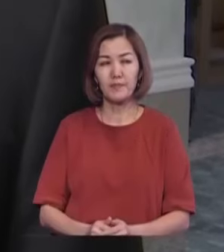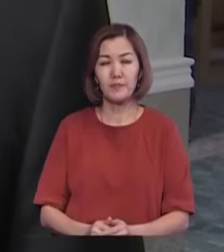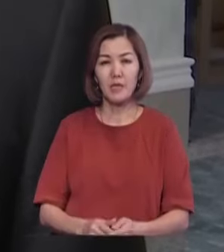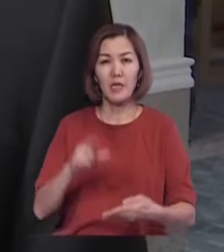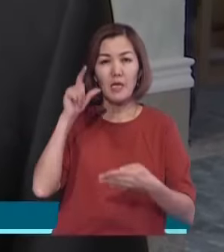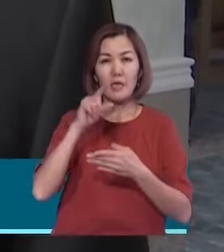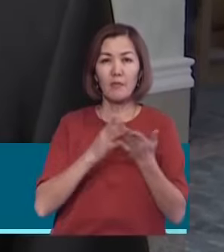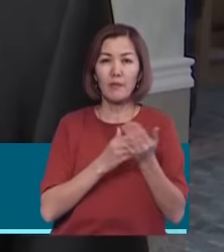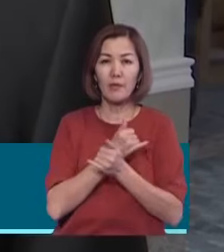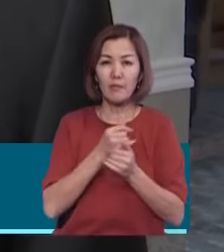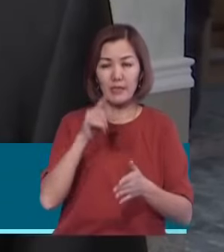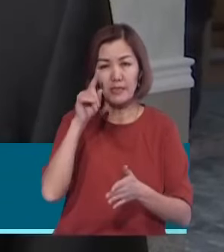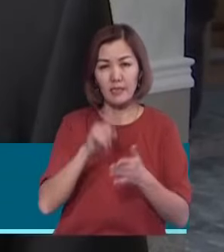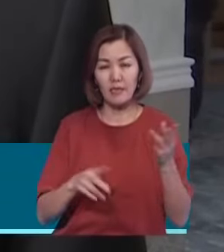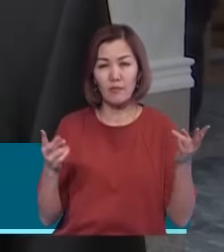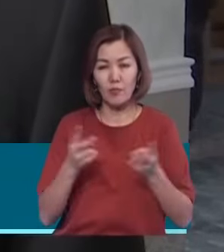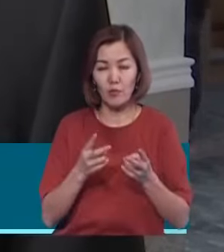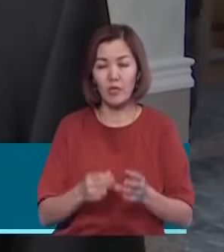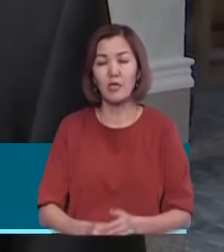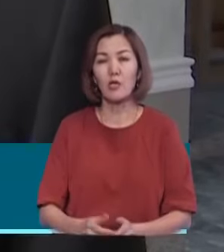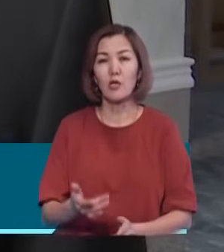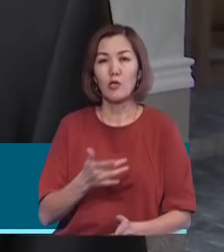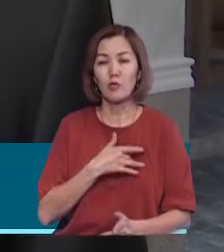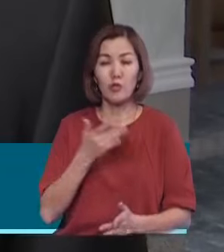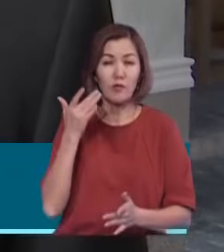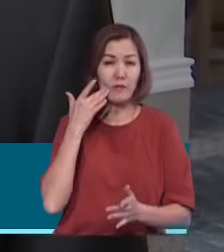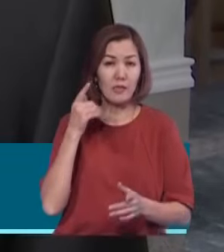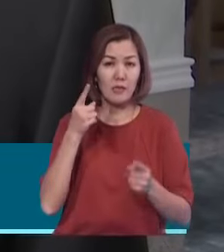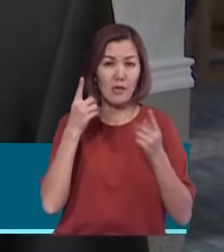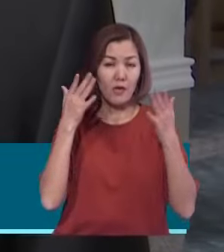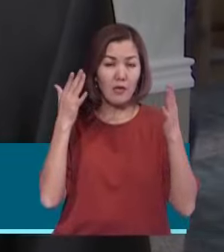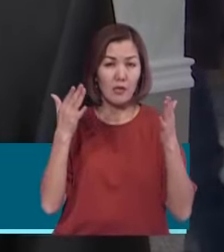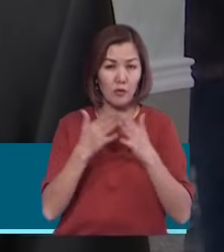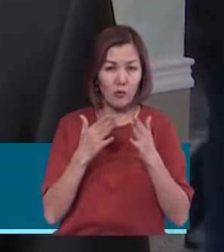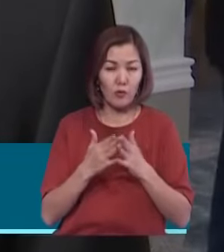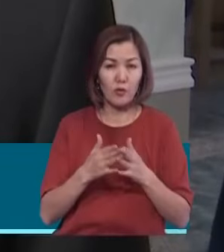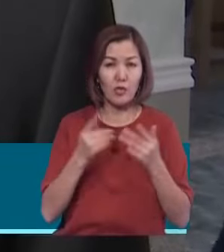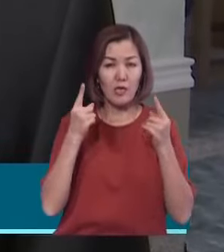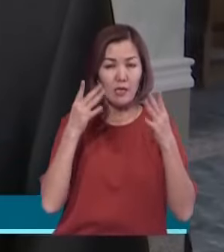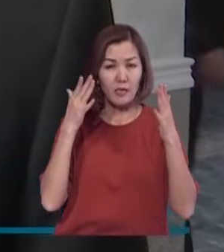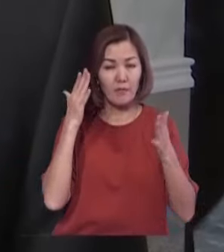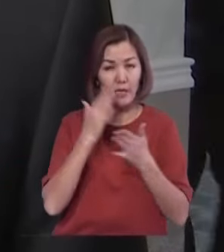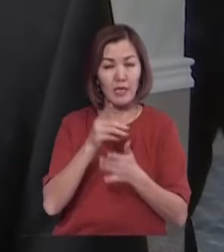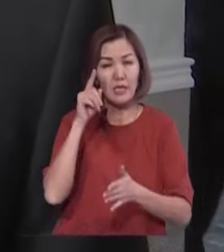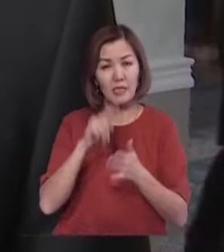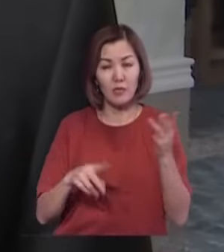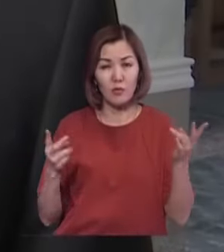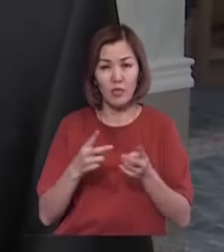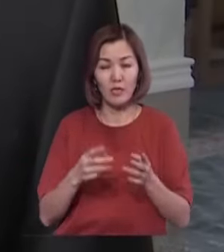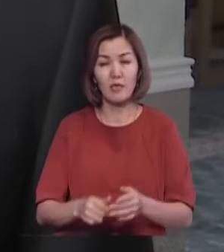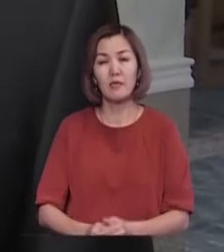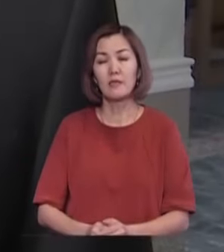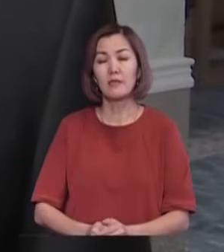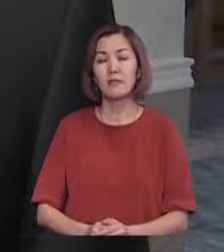Иманның басы сенім, тәні намаз. Жүрегі Құран, иманның күмбесі ықылас. Иман сөзі Алланың жал еткенің.